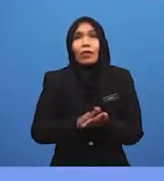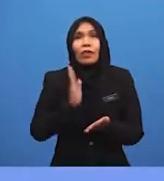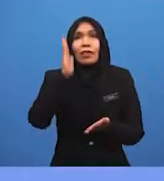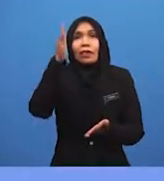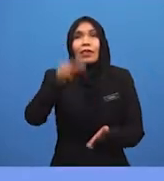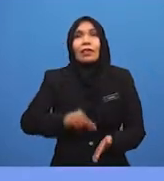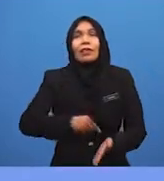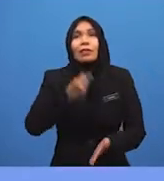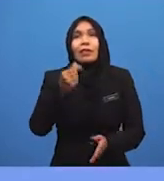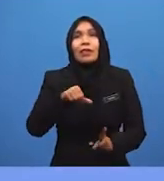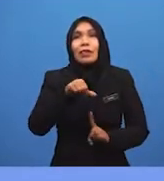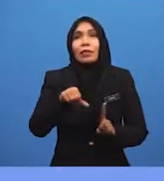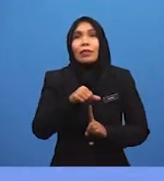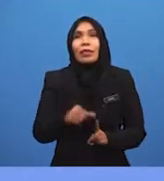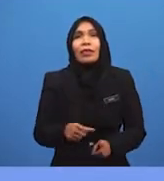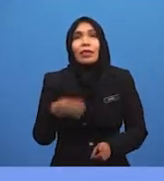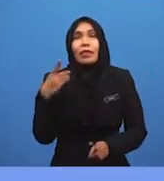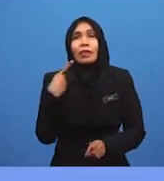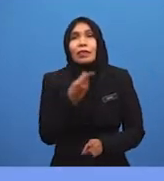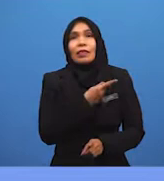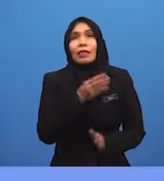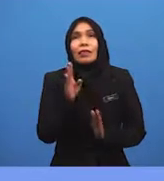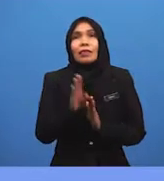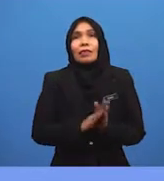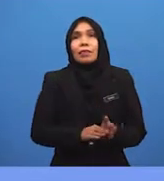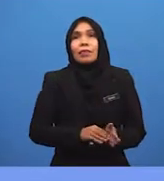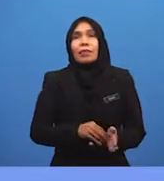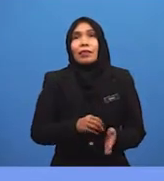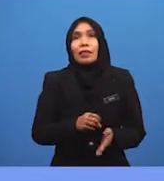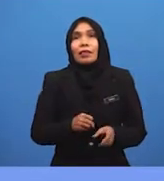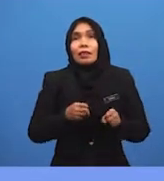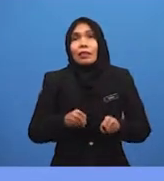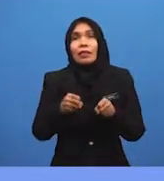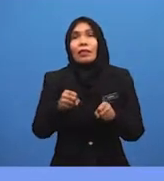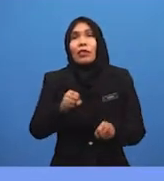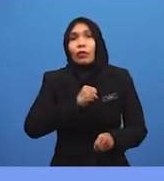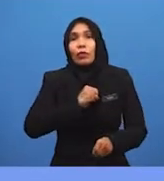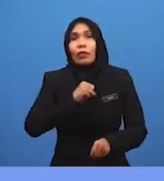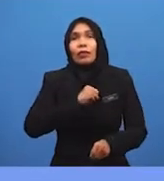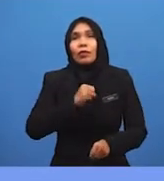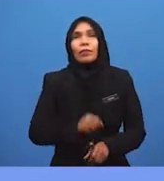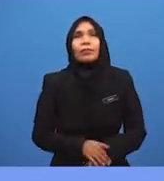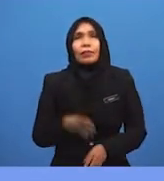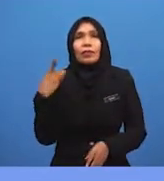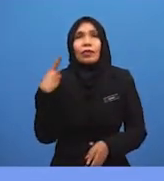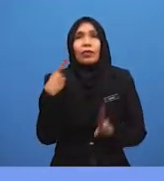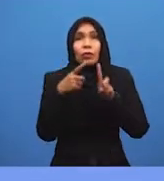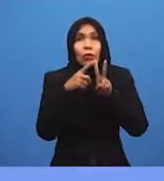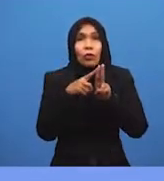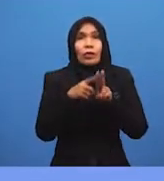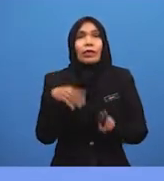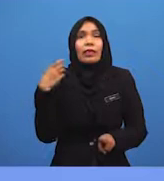sopan santun. Kedua, kita akan berasa bangga apabila orang memuji sikap hemat